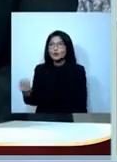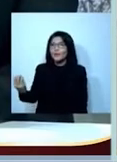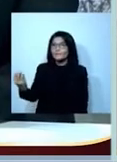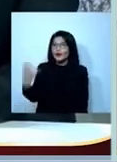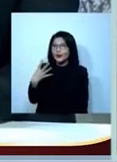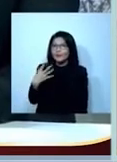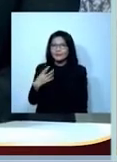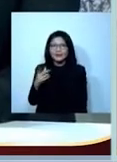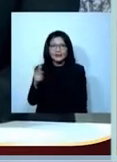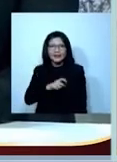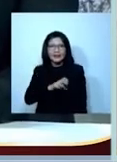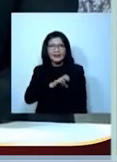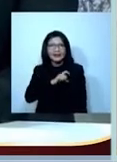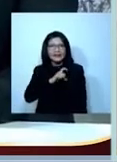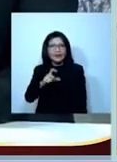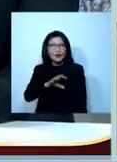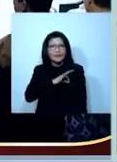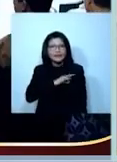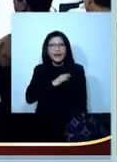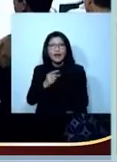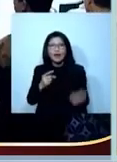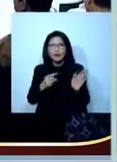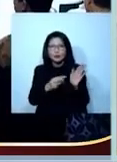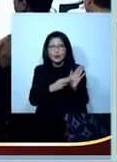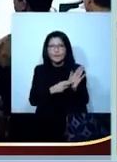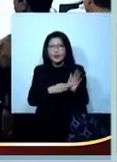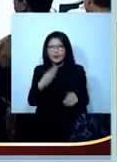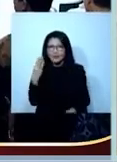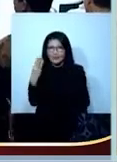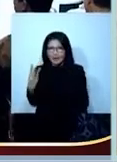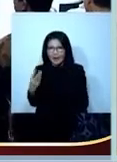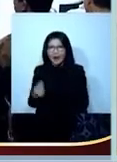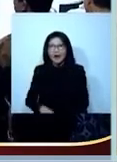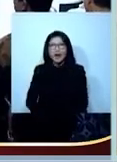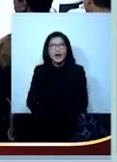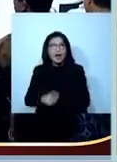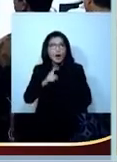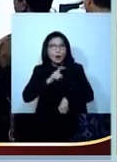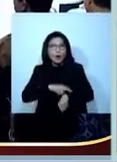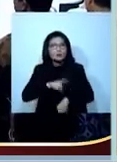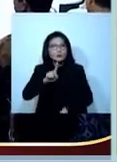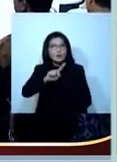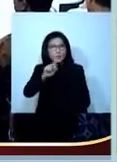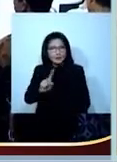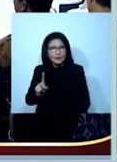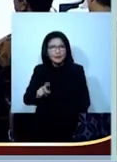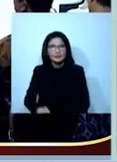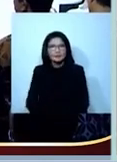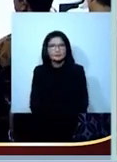punya kelebihan dan kekurangan, terutama misalnya tadi soal kedalaman, kemudian soal artikulatif, kemudian soal